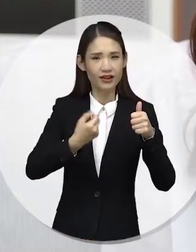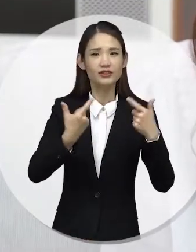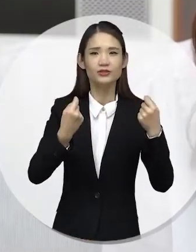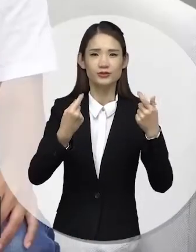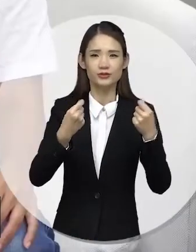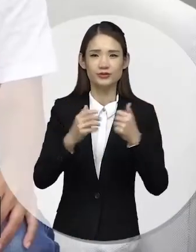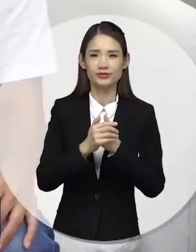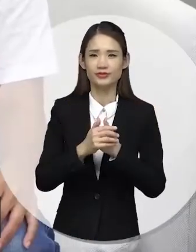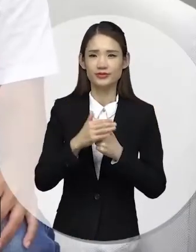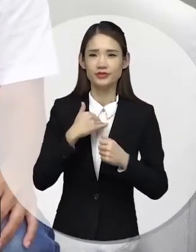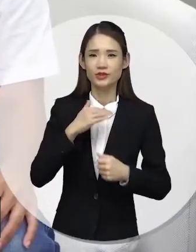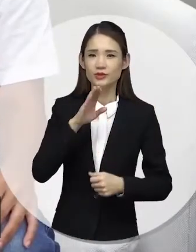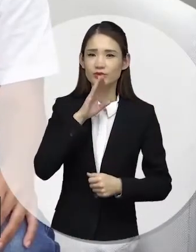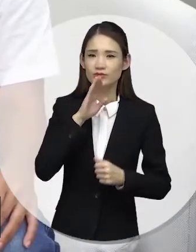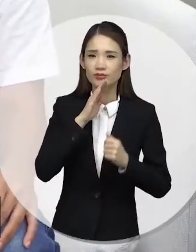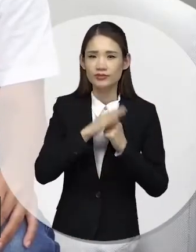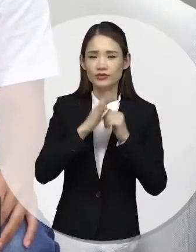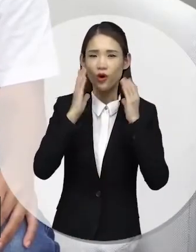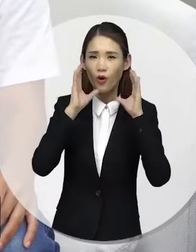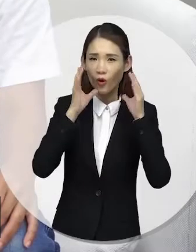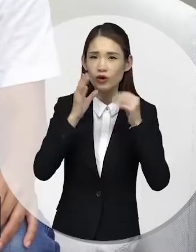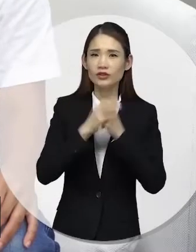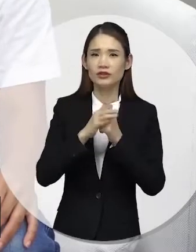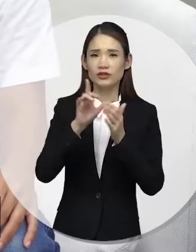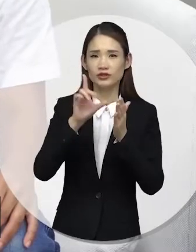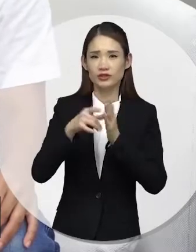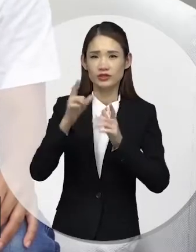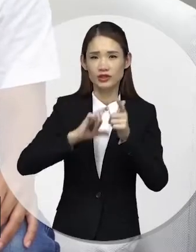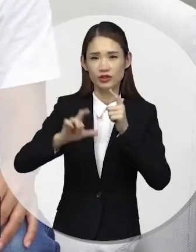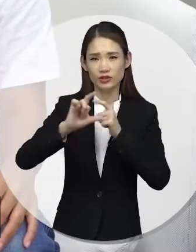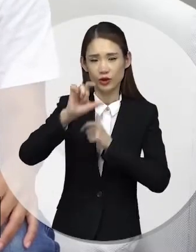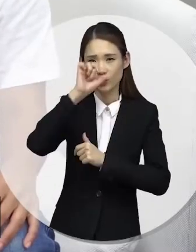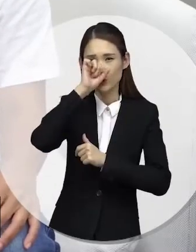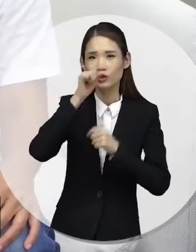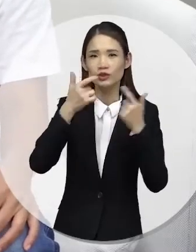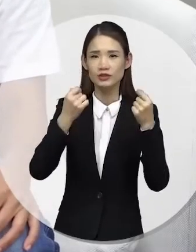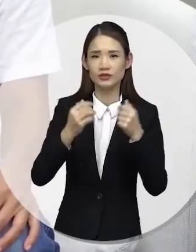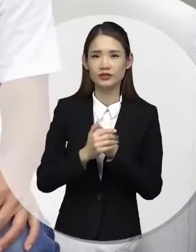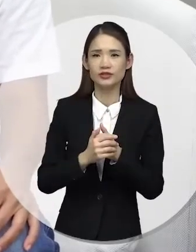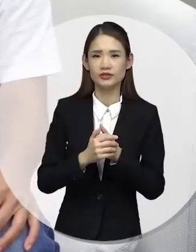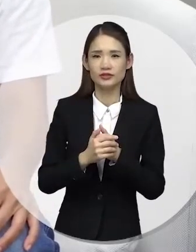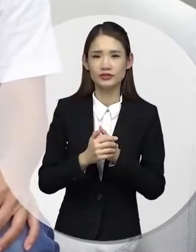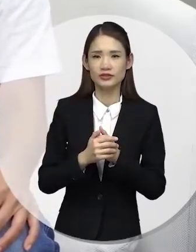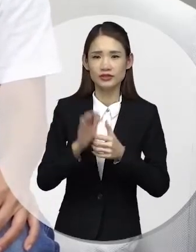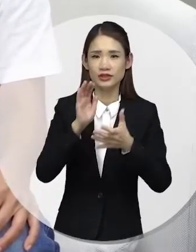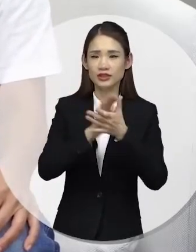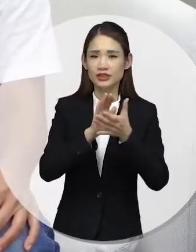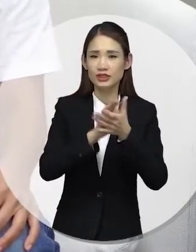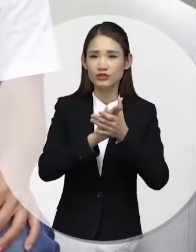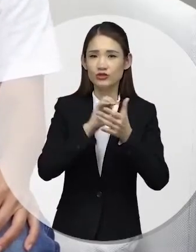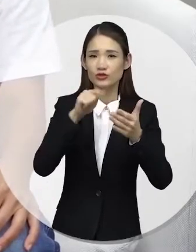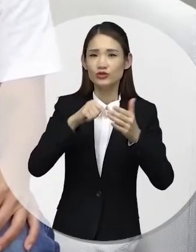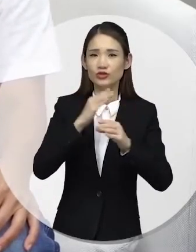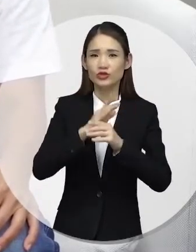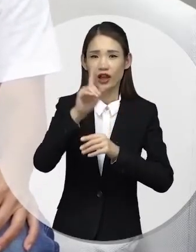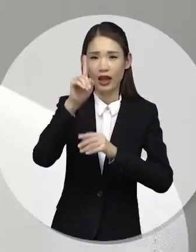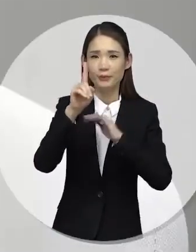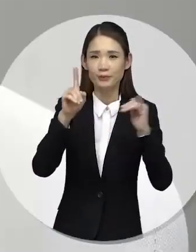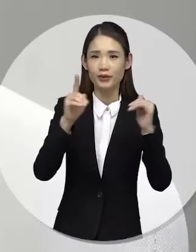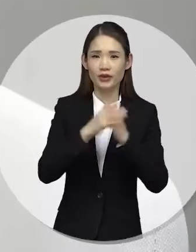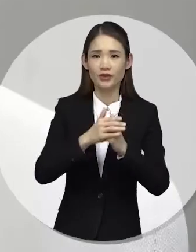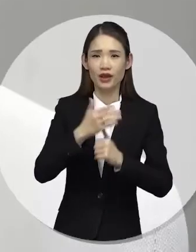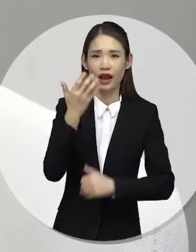같지가 않더라고요. 저도 진짜 어리면 어릴수록 좋다고 생각해요. 그 친구 중에 한